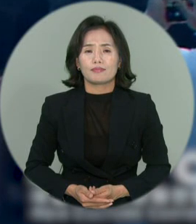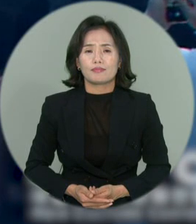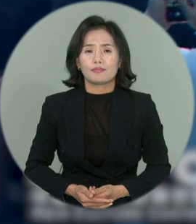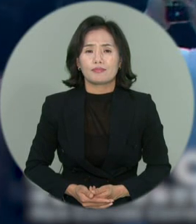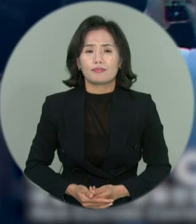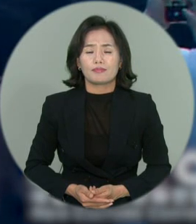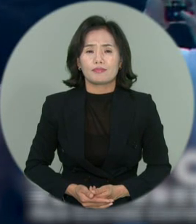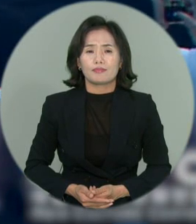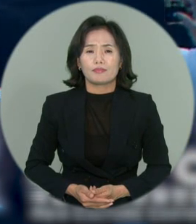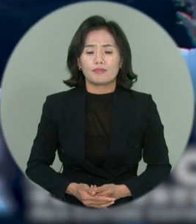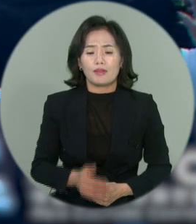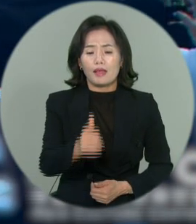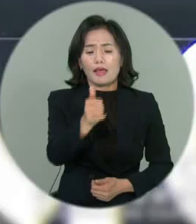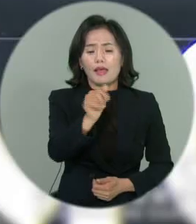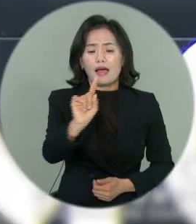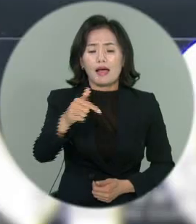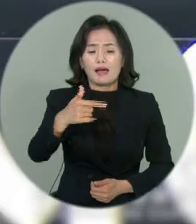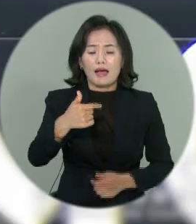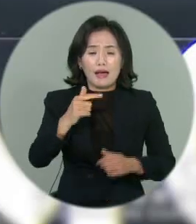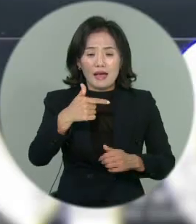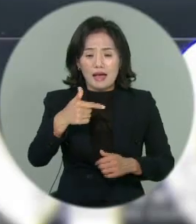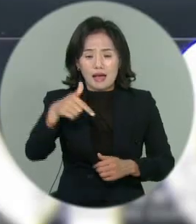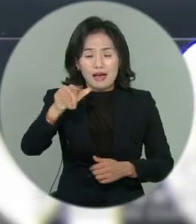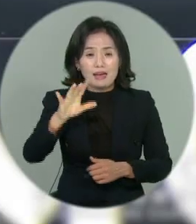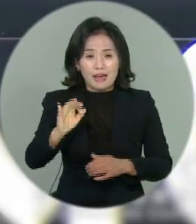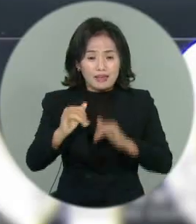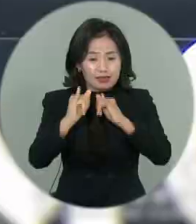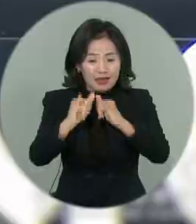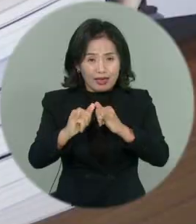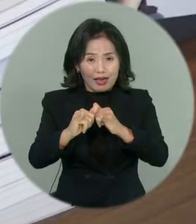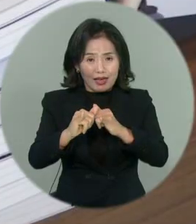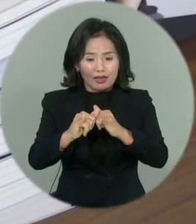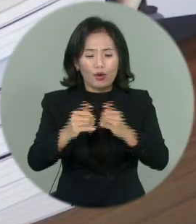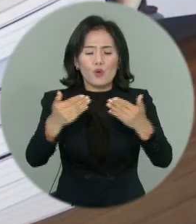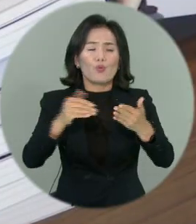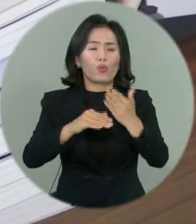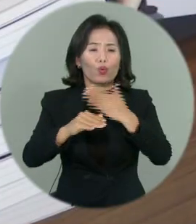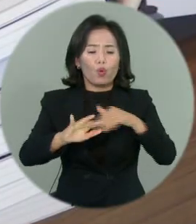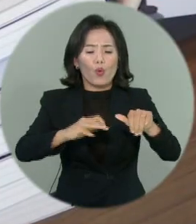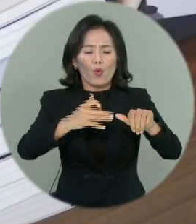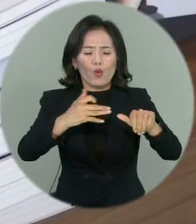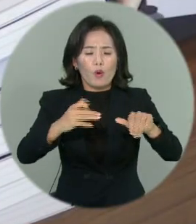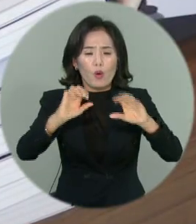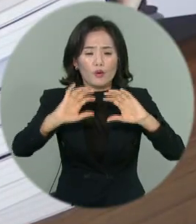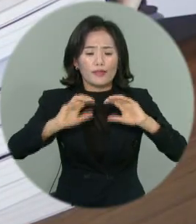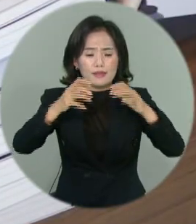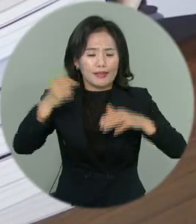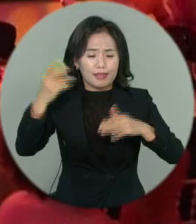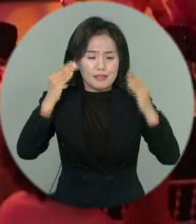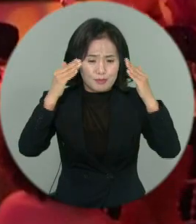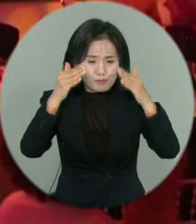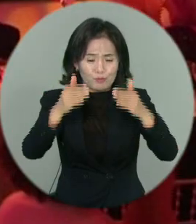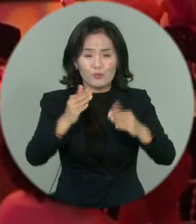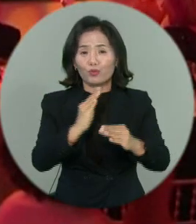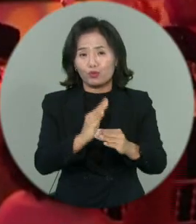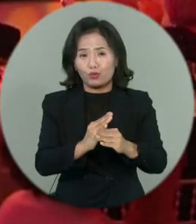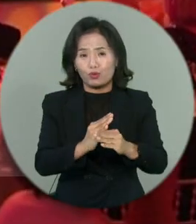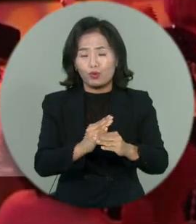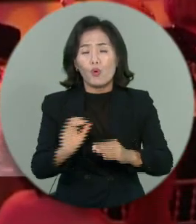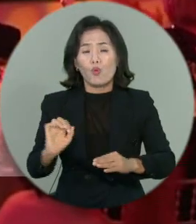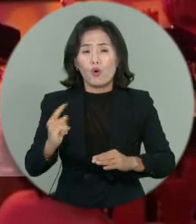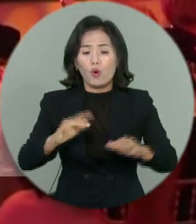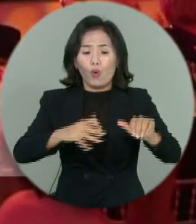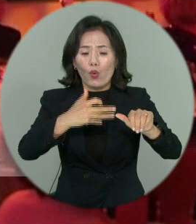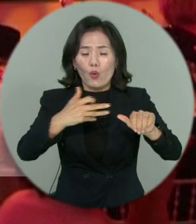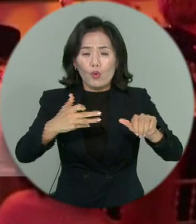따져봤습니다 한강 작가의 노벨문학상 수상으로 518 민주화 운동과 광주 정신이 세계로부터 재조명되고 있습니다이를 계기로